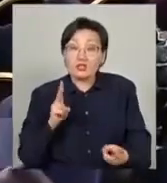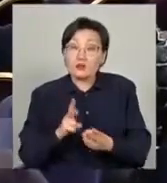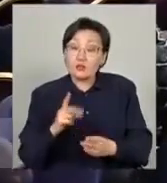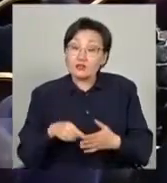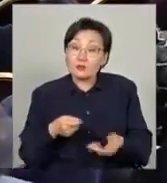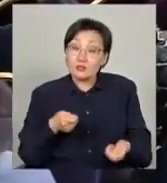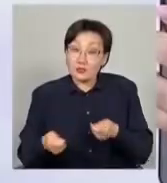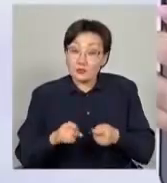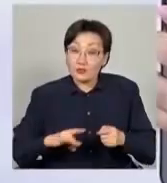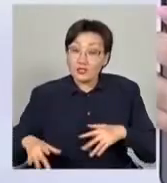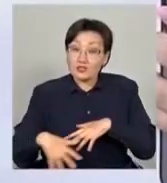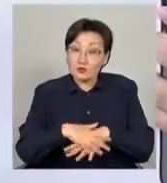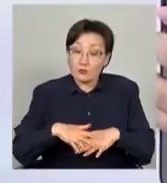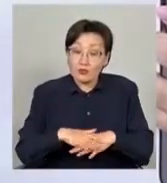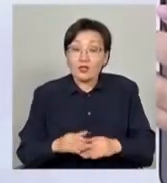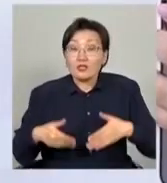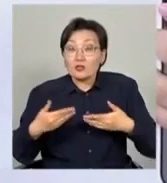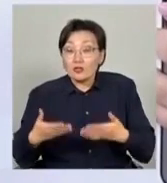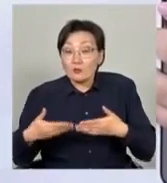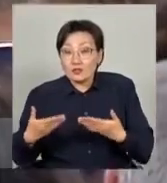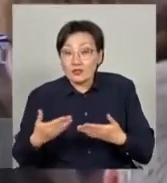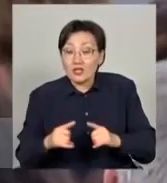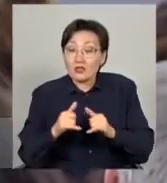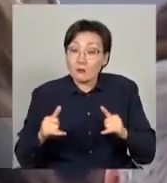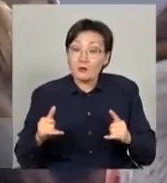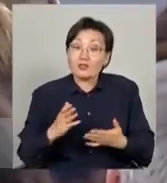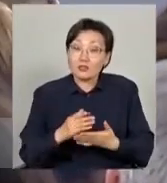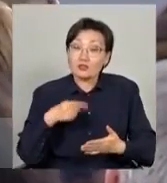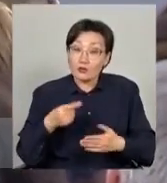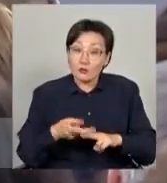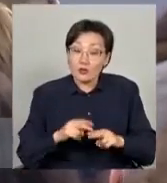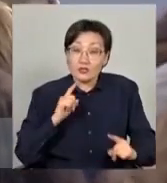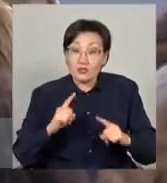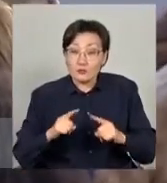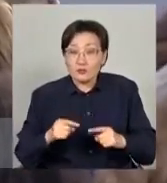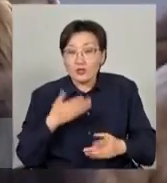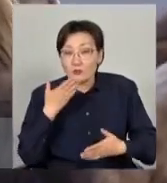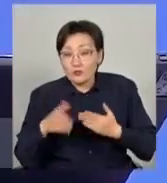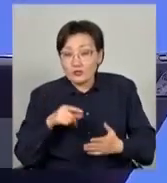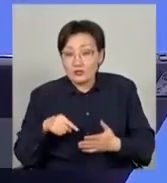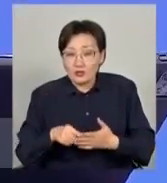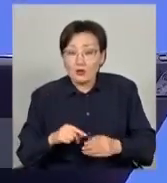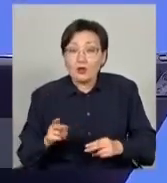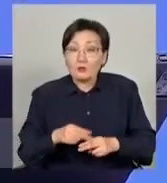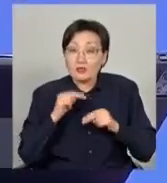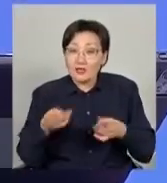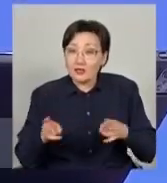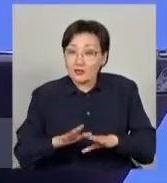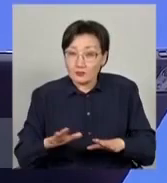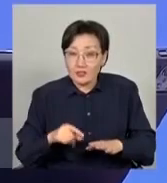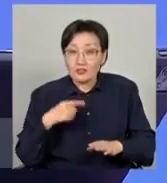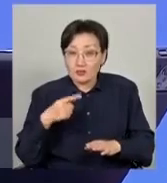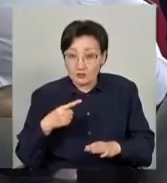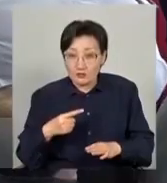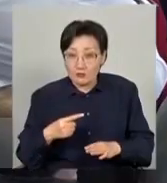қала басшысы аудан халықтың айтқан ұсыныстары бойынша дамып жатқанын айтты. Бұл жиында көтерілген сұрақтардың назардан тыс қалмайтынын